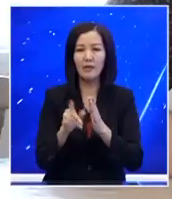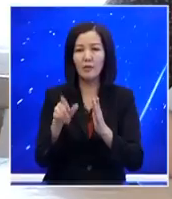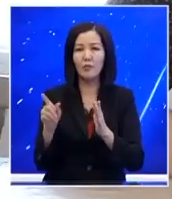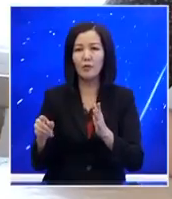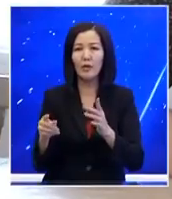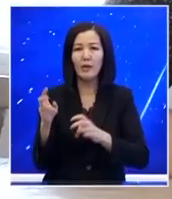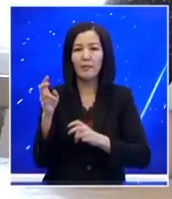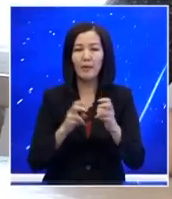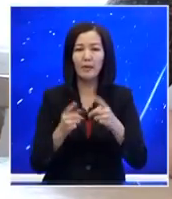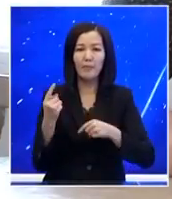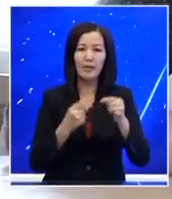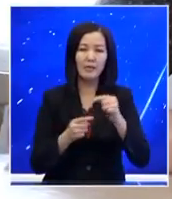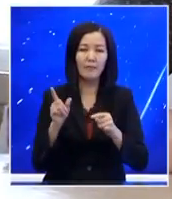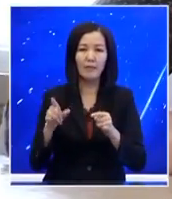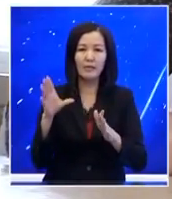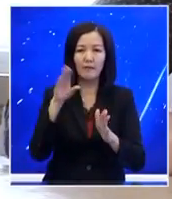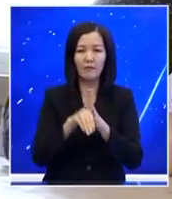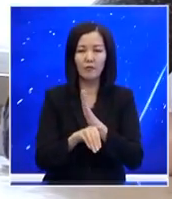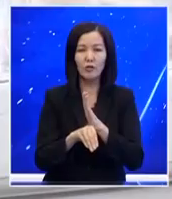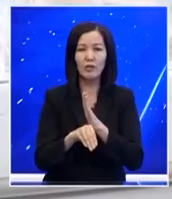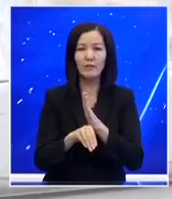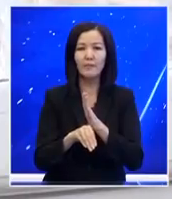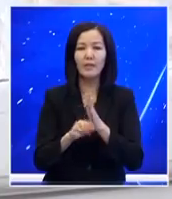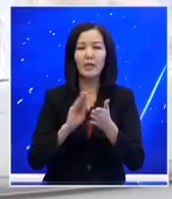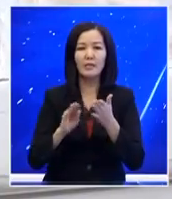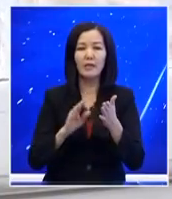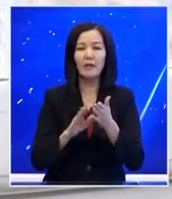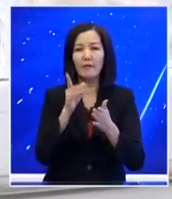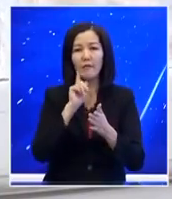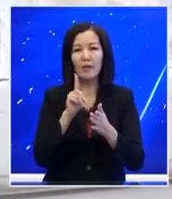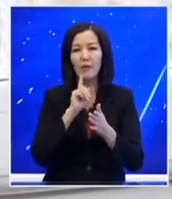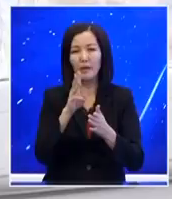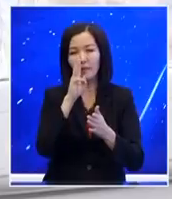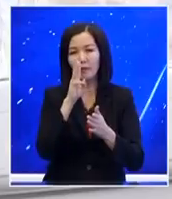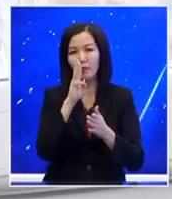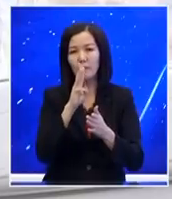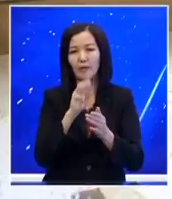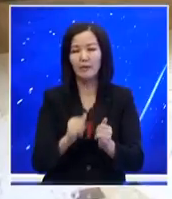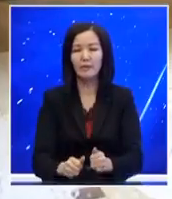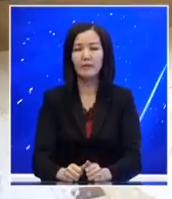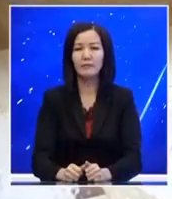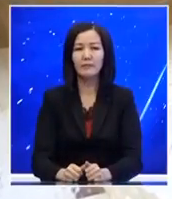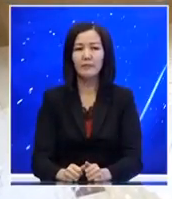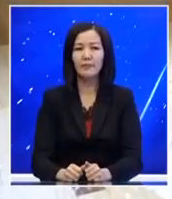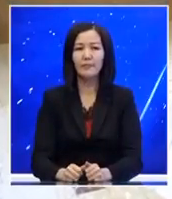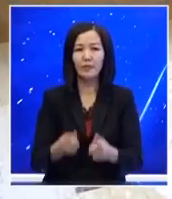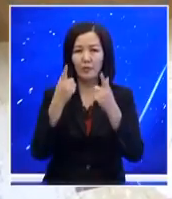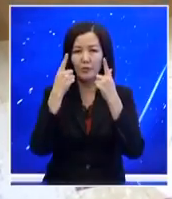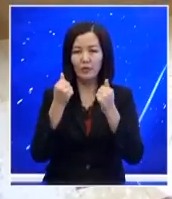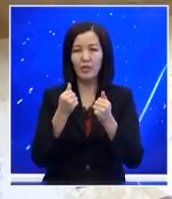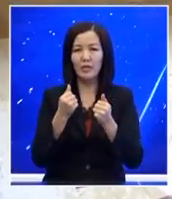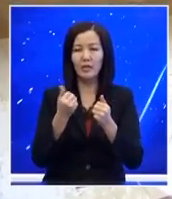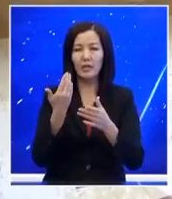индивидуальные предприниматели. Пройдя пошаговый процесс, оформила заявку на временное пособие и Наталья Васюк. Узнала через